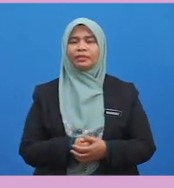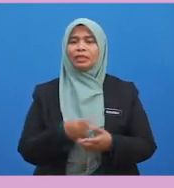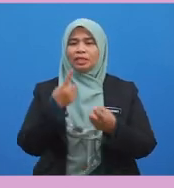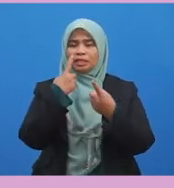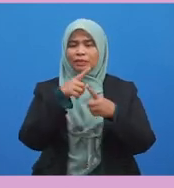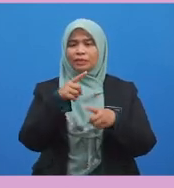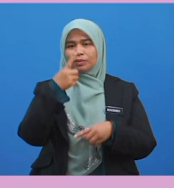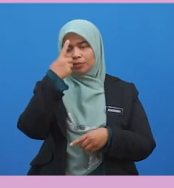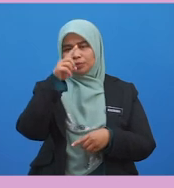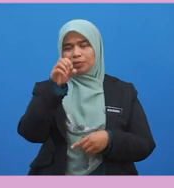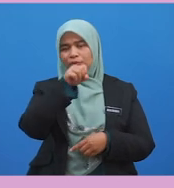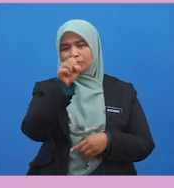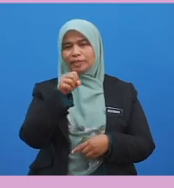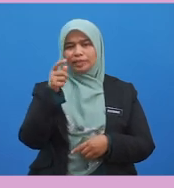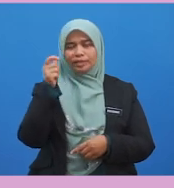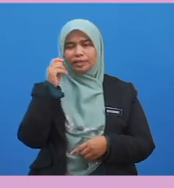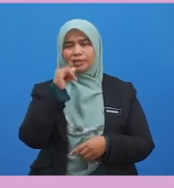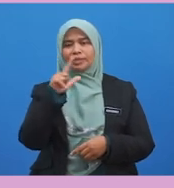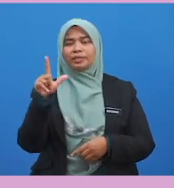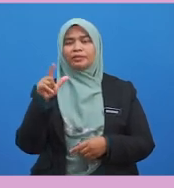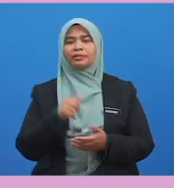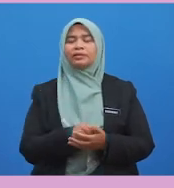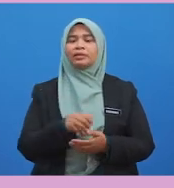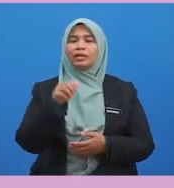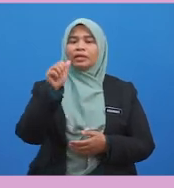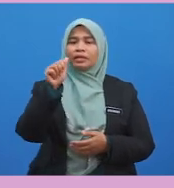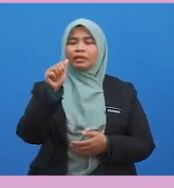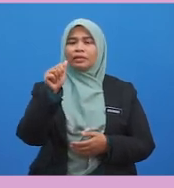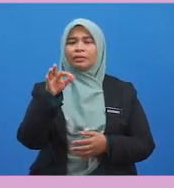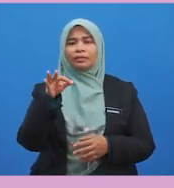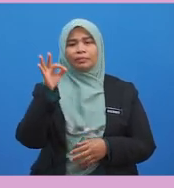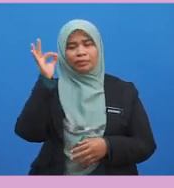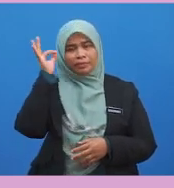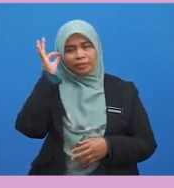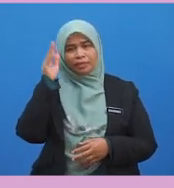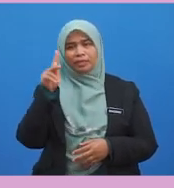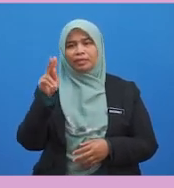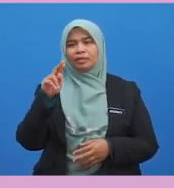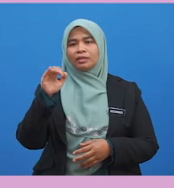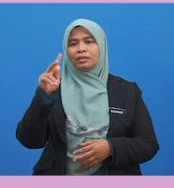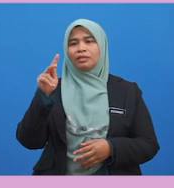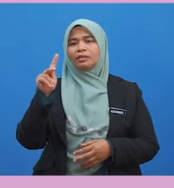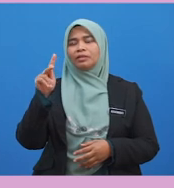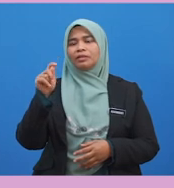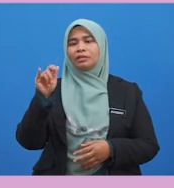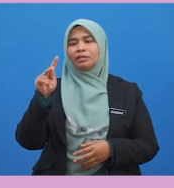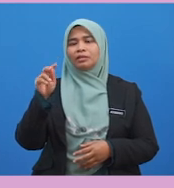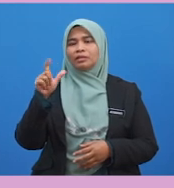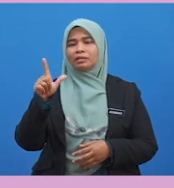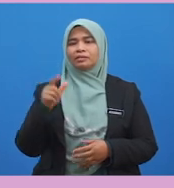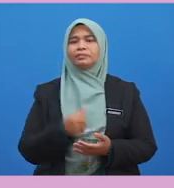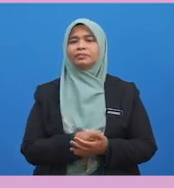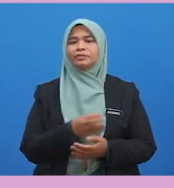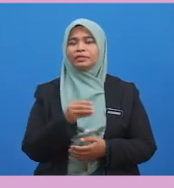Jawapan bagi soalan itu tadi adalah A. Pemikiran kritikal, B. Pemikiran